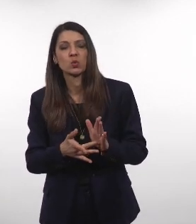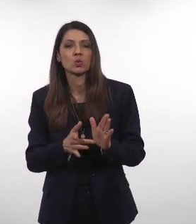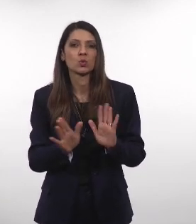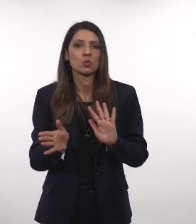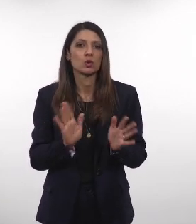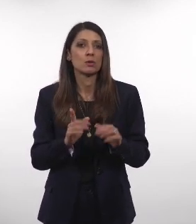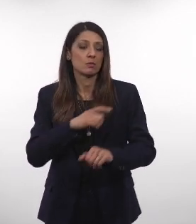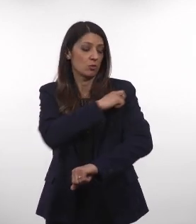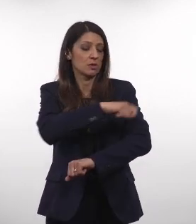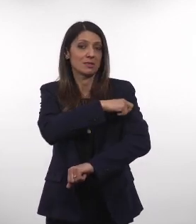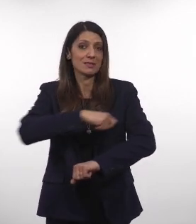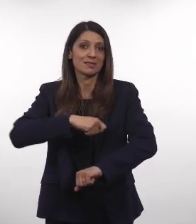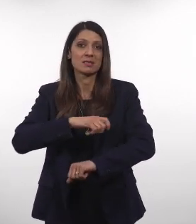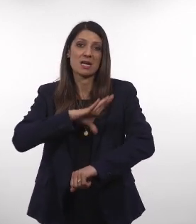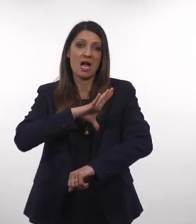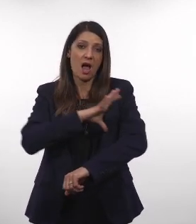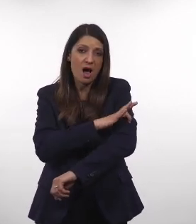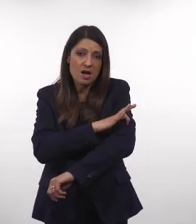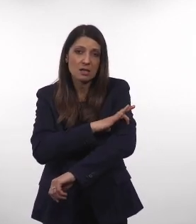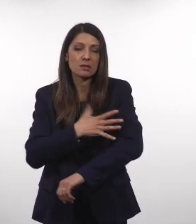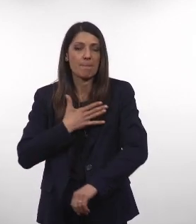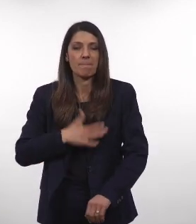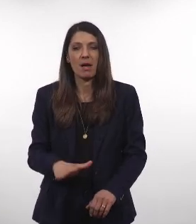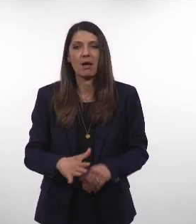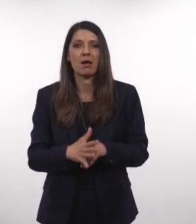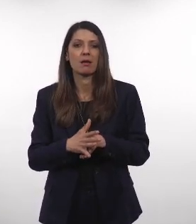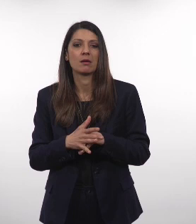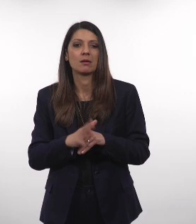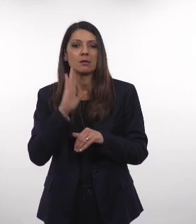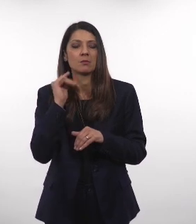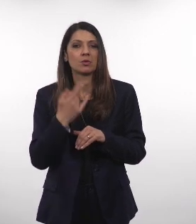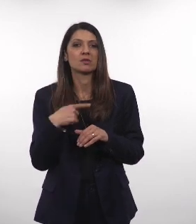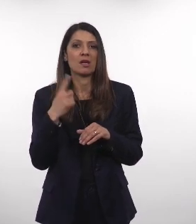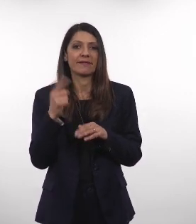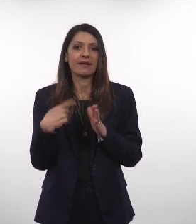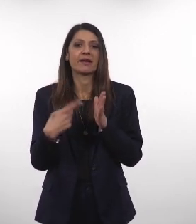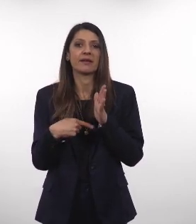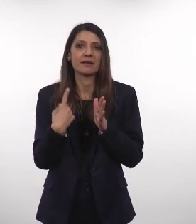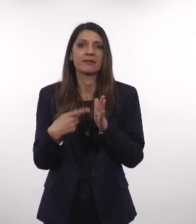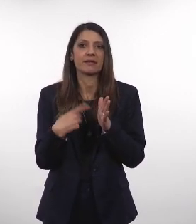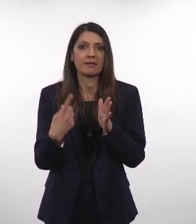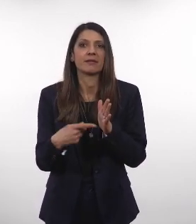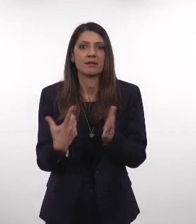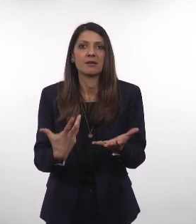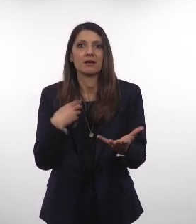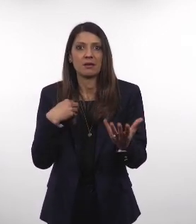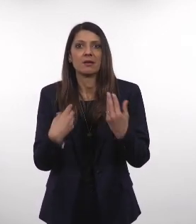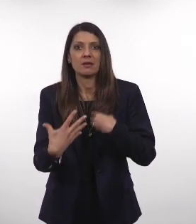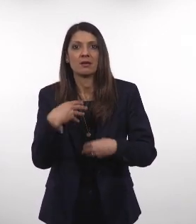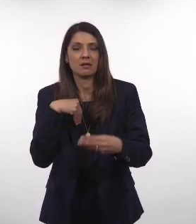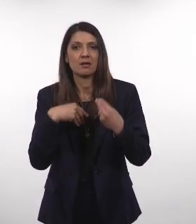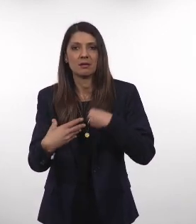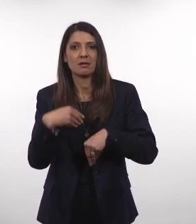était du garrot, le fait d'être compressé, ça ne lui plaisait pas. Il a donc fallu faire ce travail d'habituation en lui